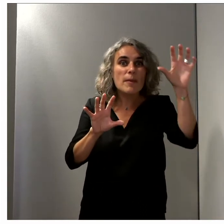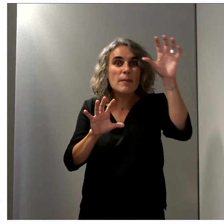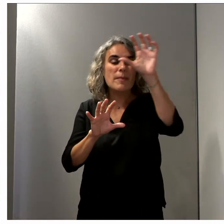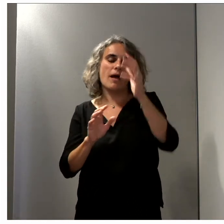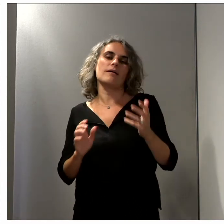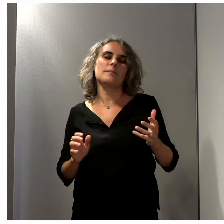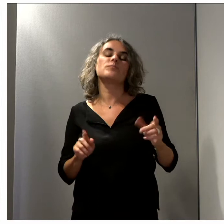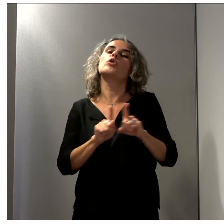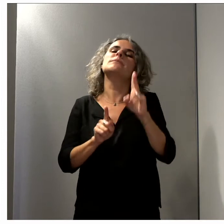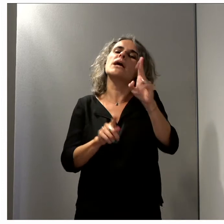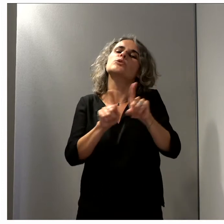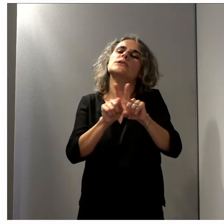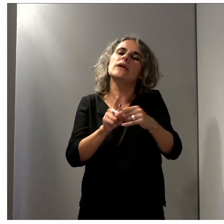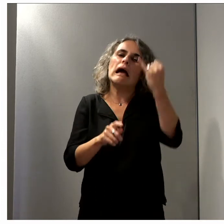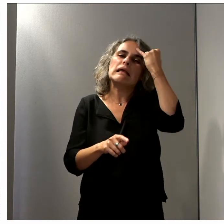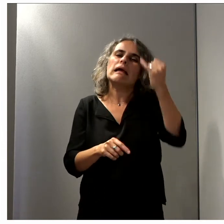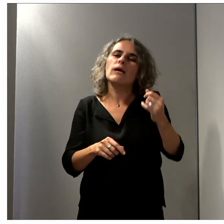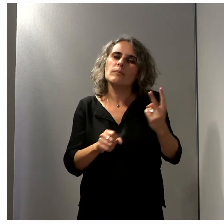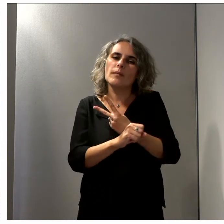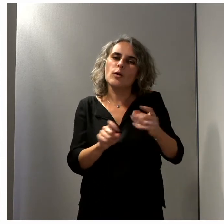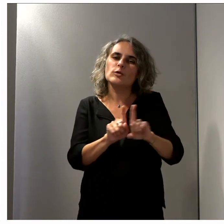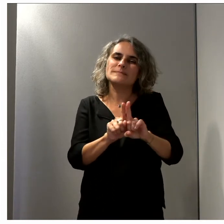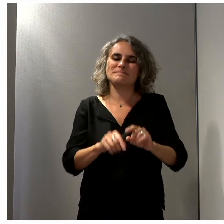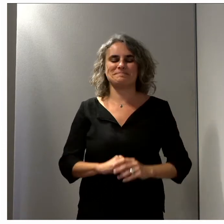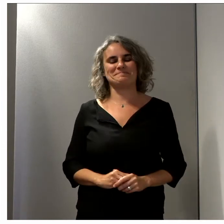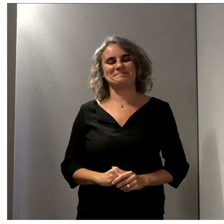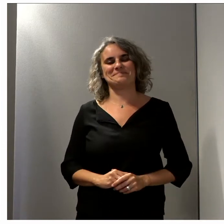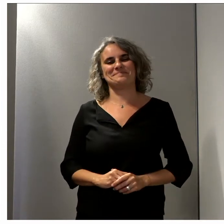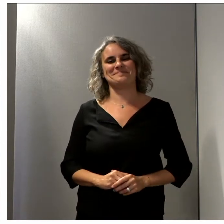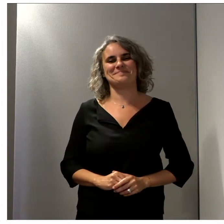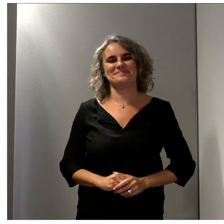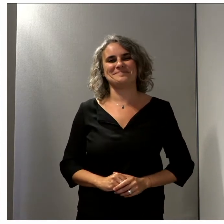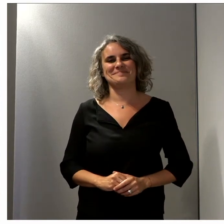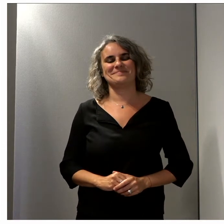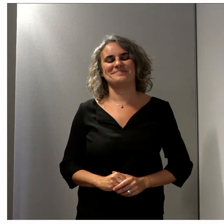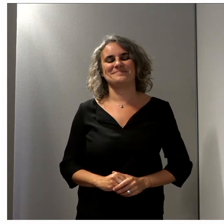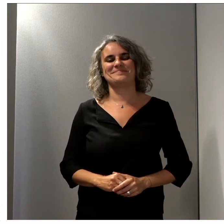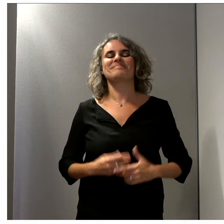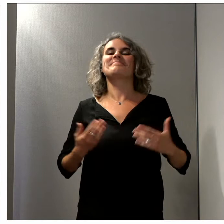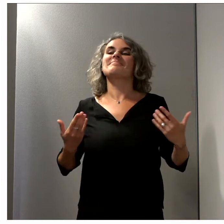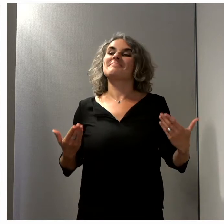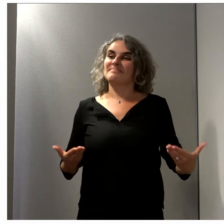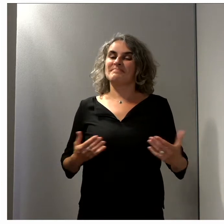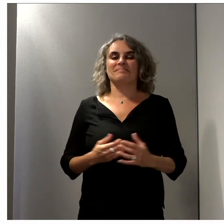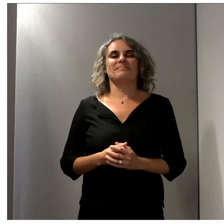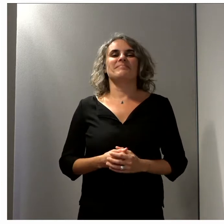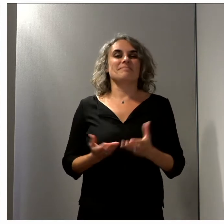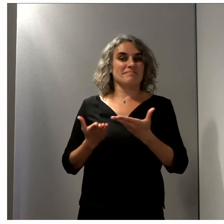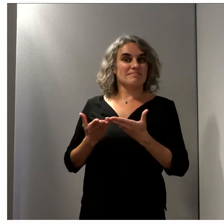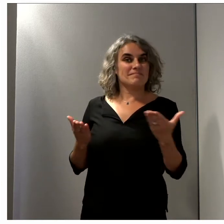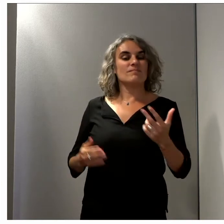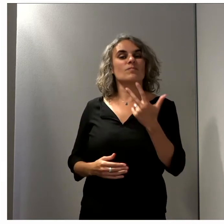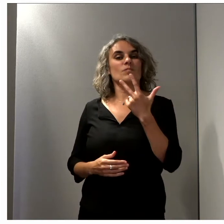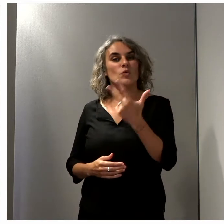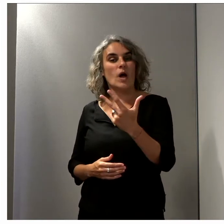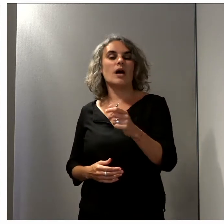a également à Paris. Alors, lors de cette table ronde, nous serons accompagnés par